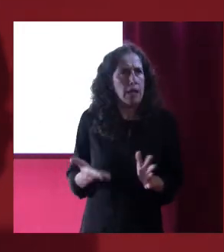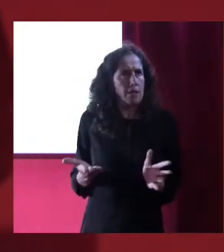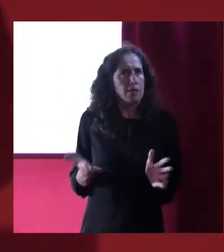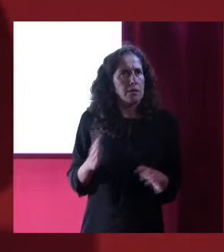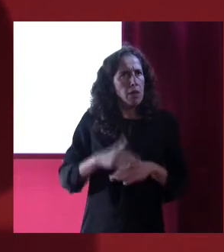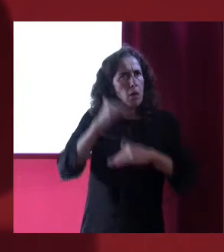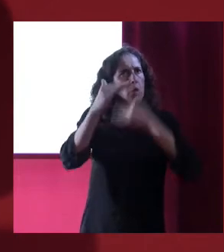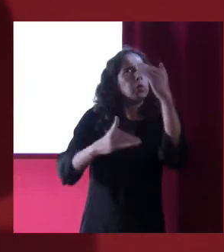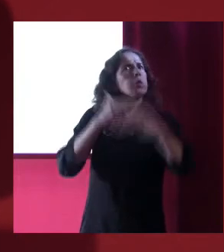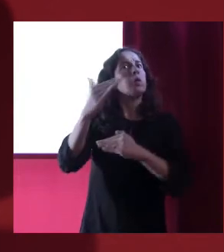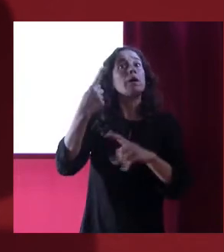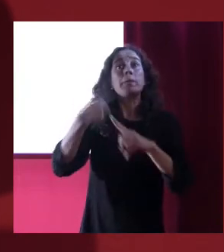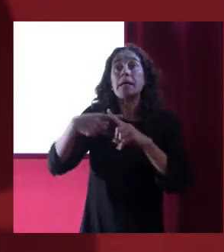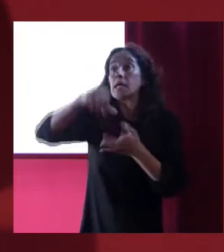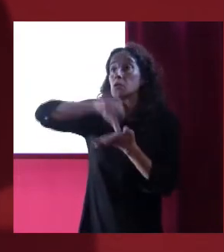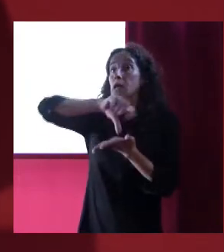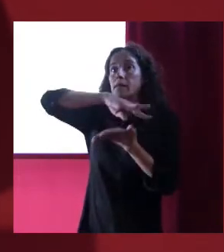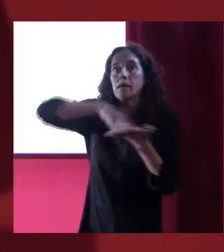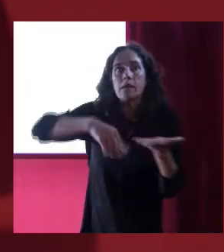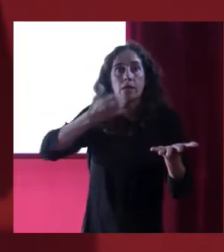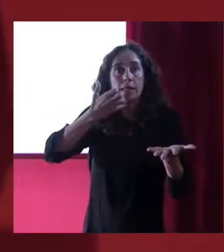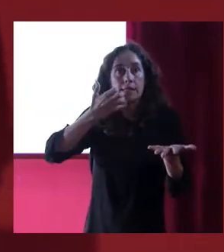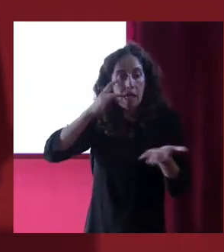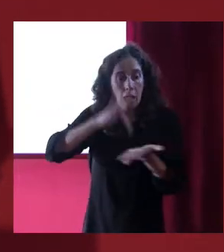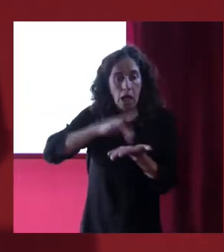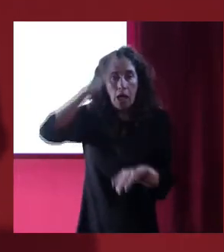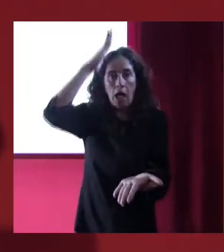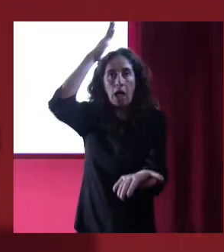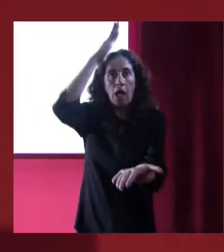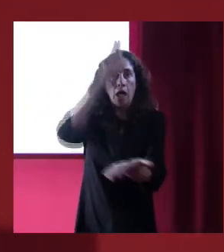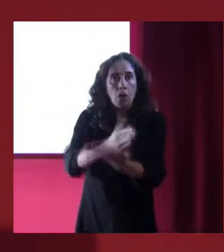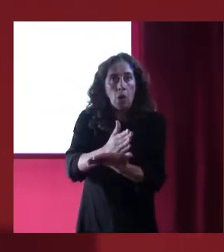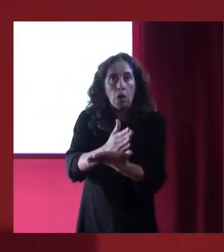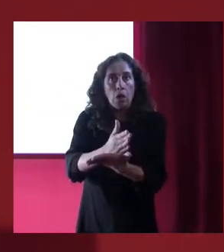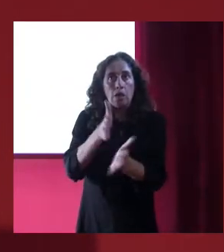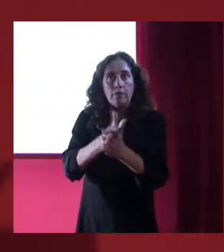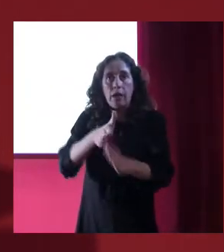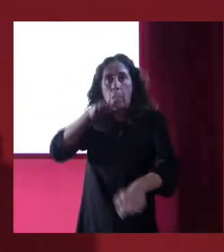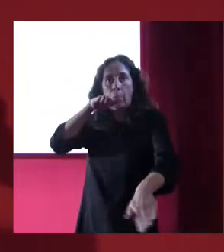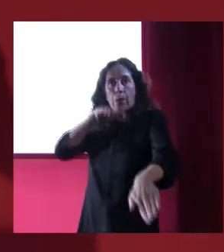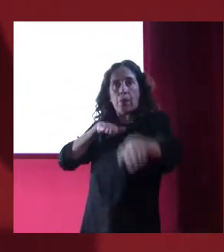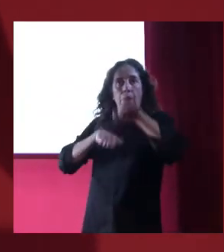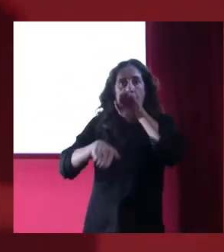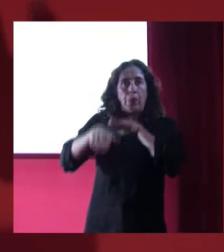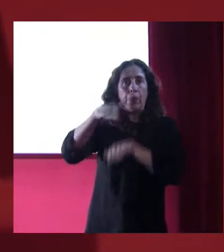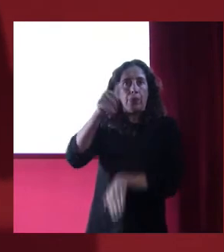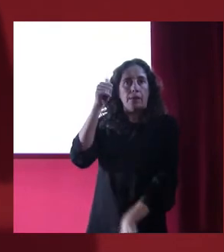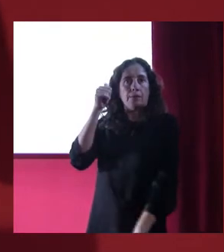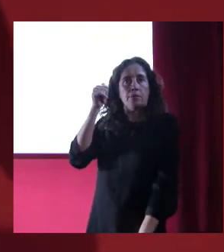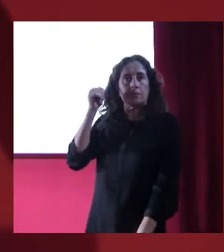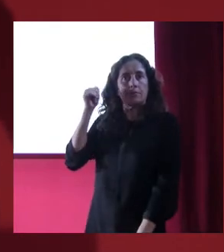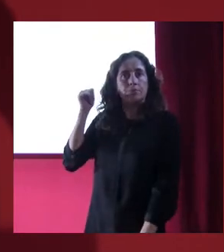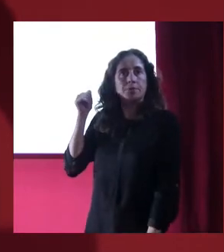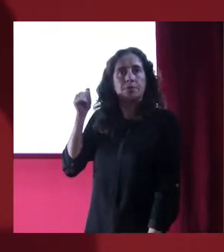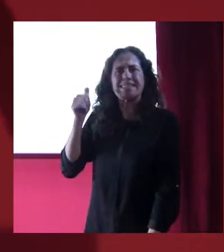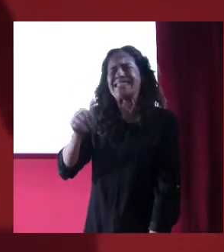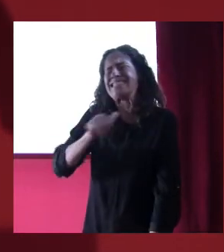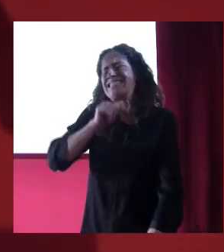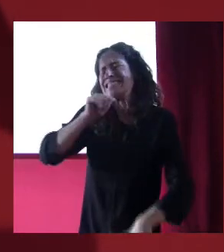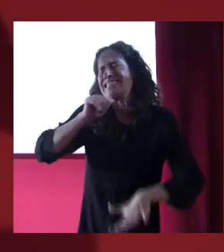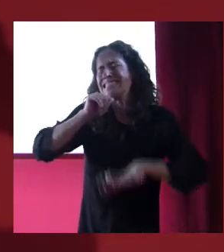perquè quan una ciutat com Barcelona s'atura, en realitat està retrocedint. I vaig arribant cap al